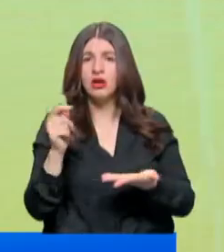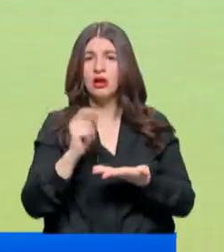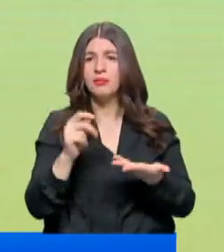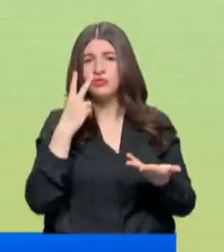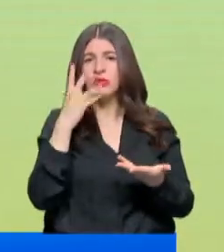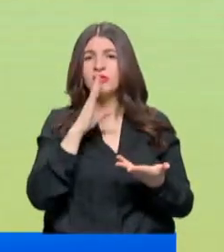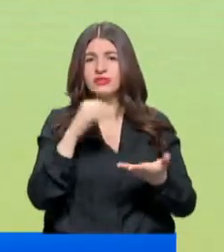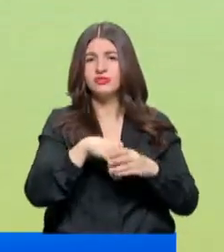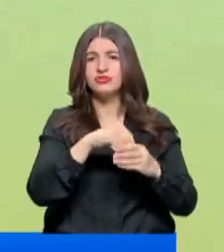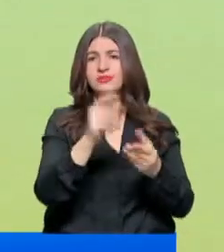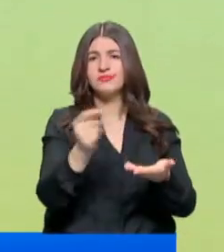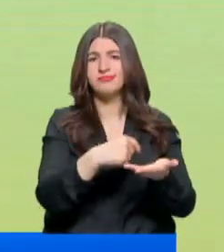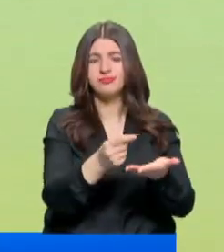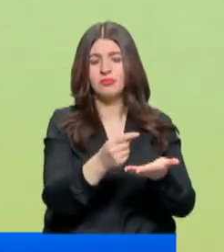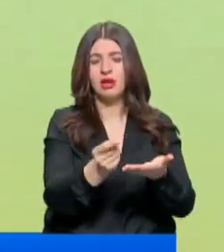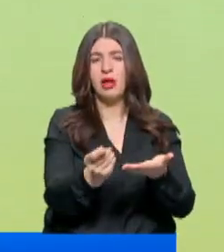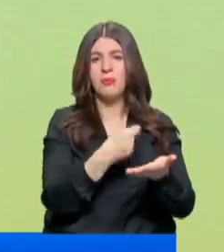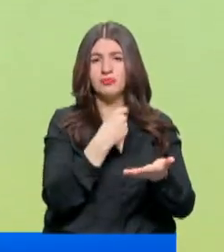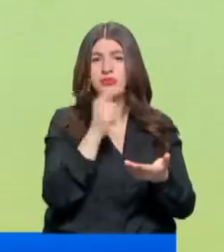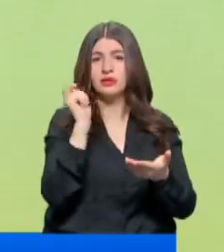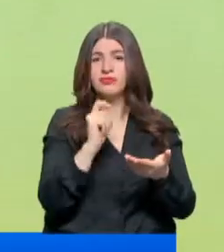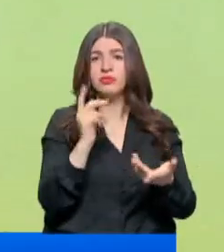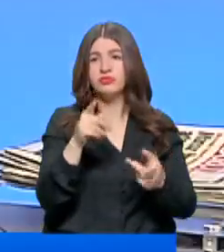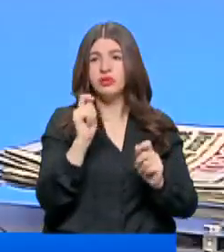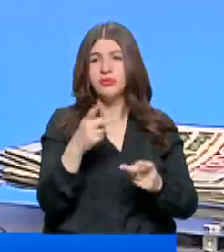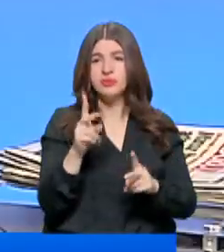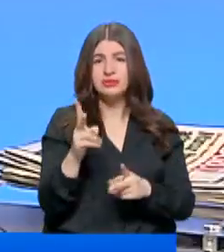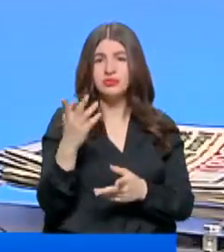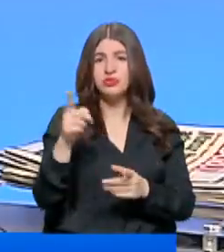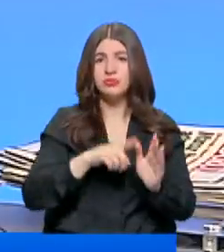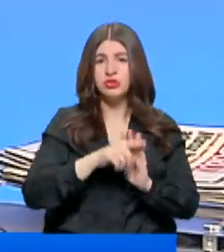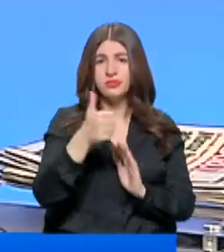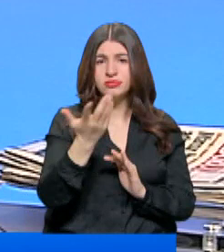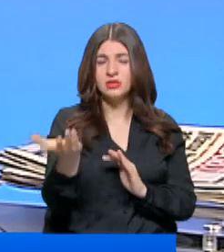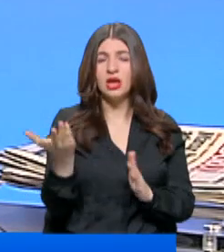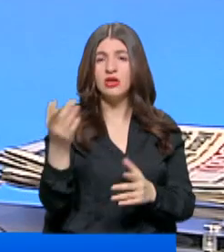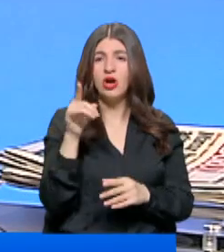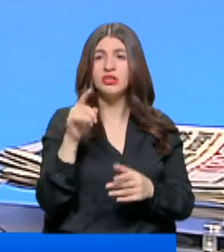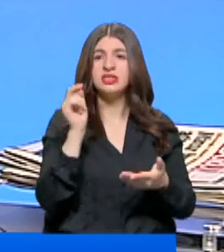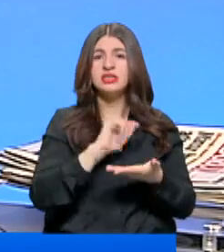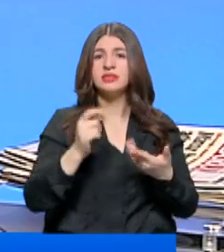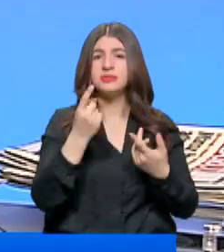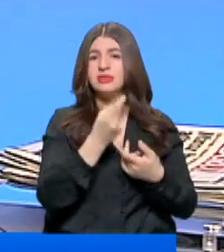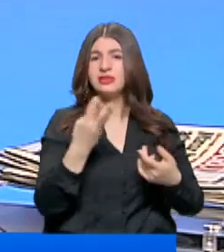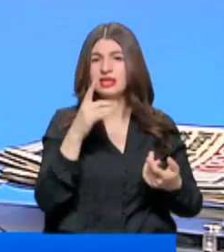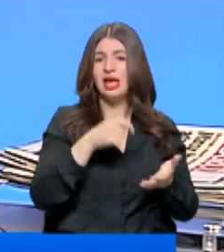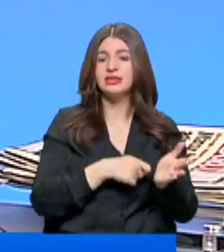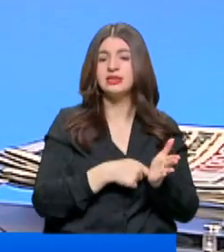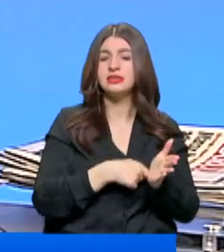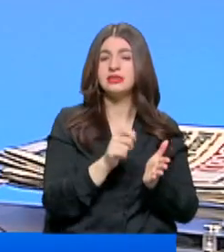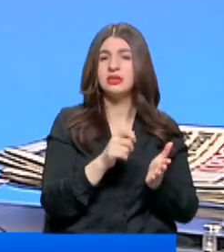kalem üzeri yani kağıt üzerinde bir kalem oyna attığınızda Bunu yaparsanız bunu başarısız yani da yazılı bir rakamı